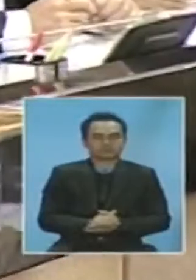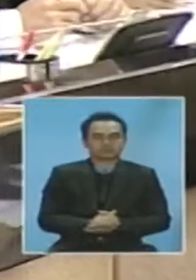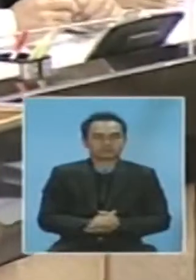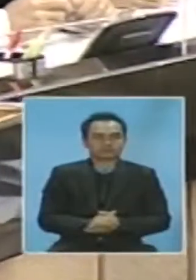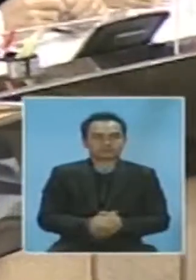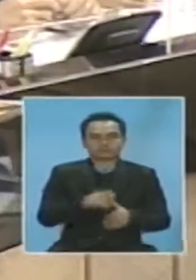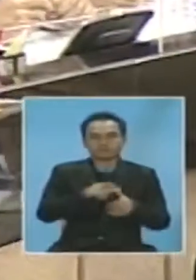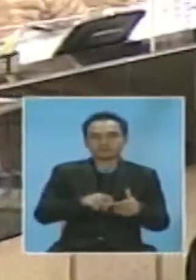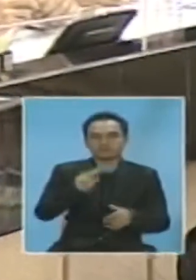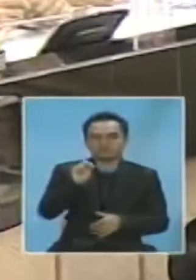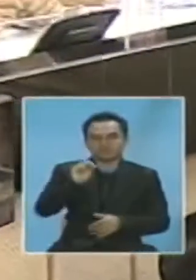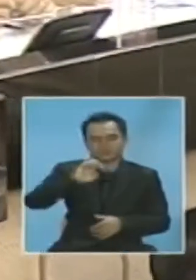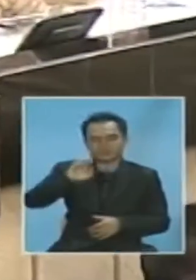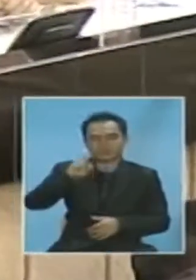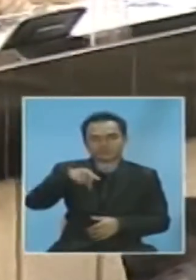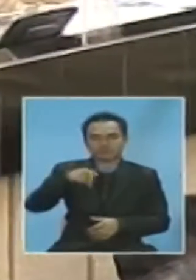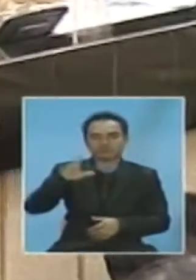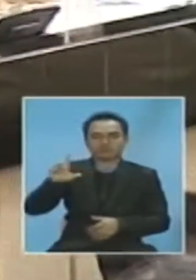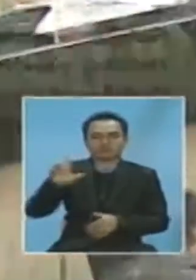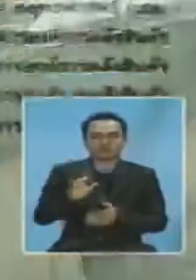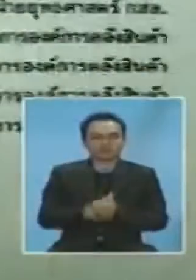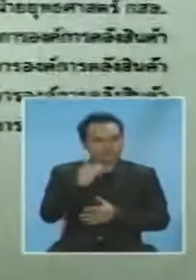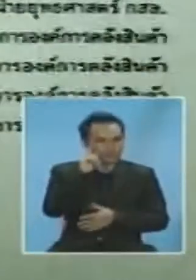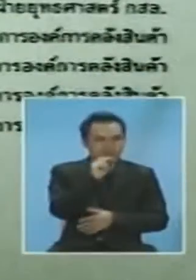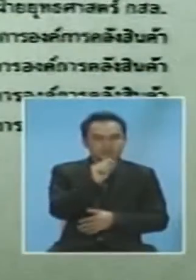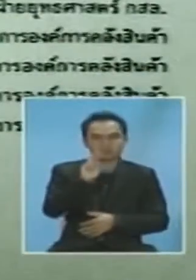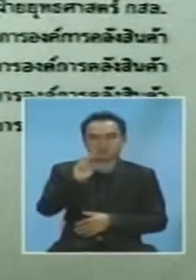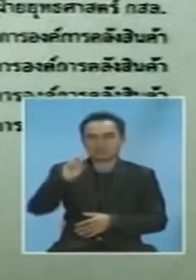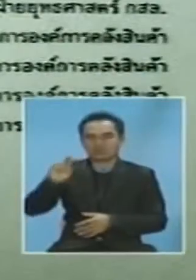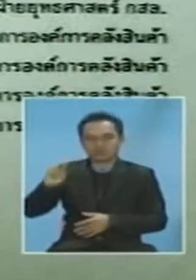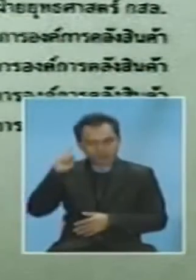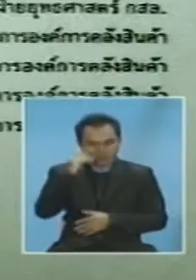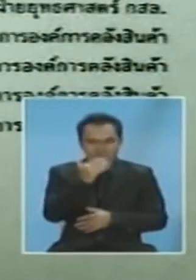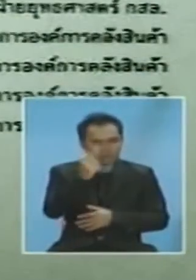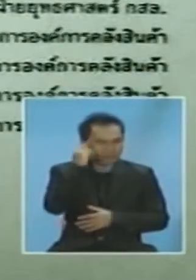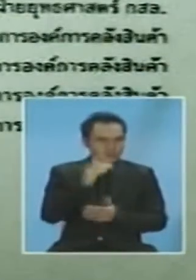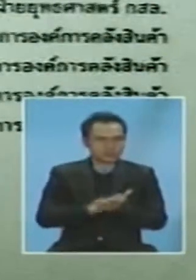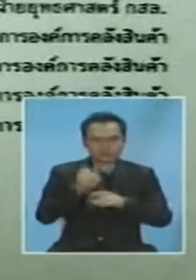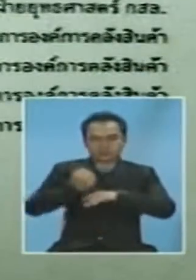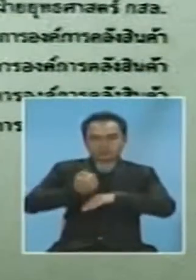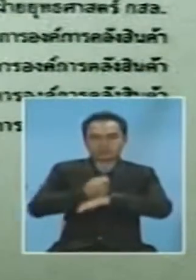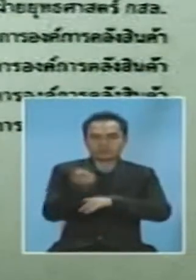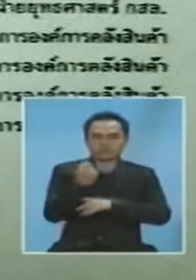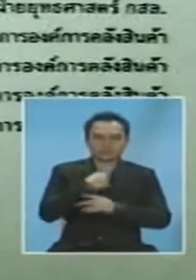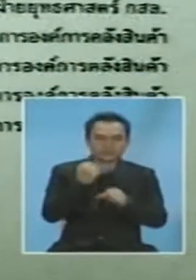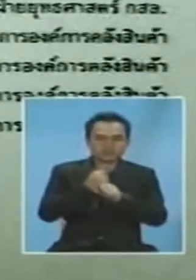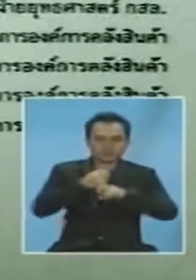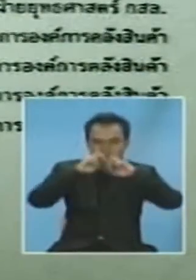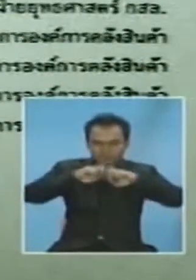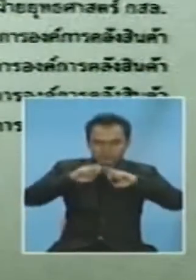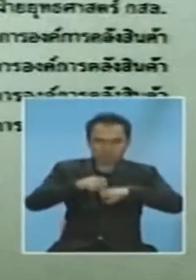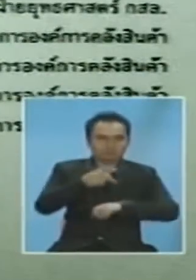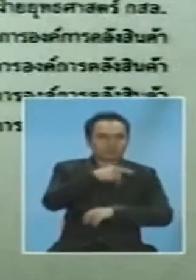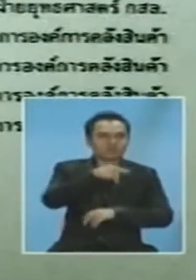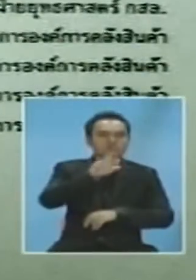นายนิพนธ์พัวพงศกรจากทีดีไอซึ่งเป็นผู้ที่รับจ้างทำงานวิจัยให้กับปปช.เ